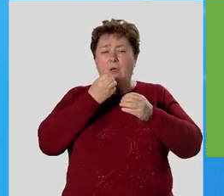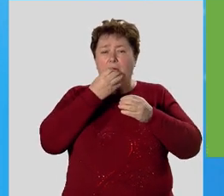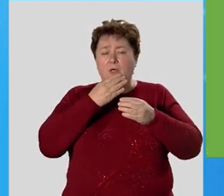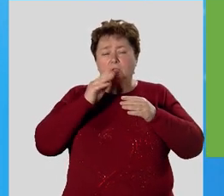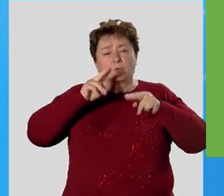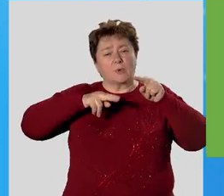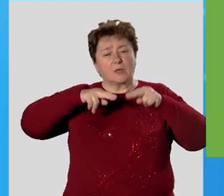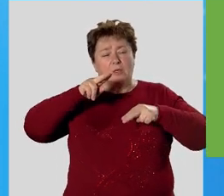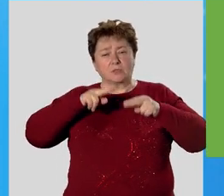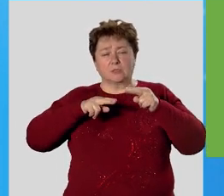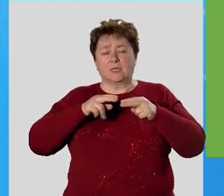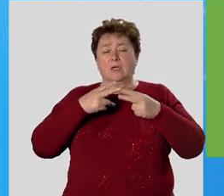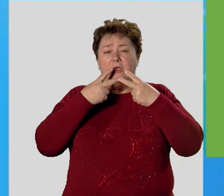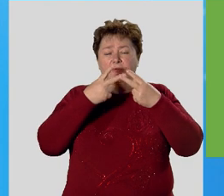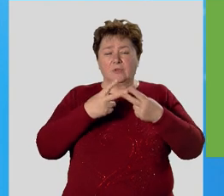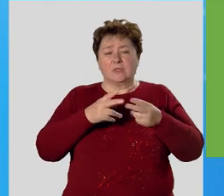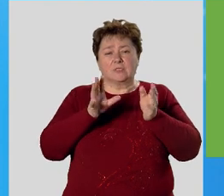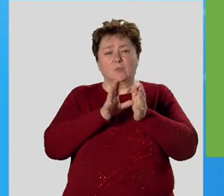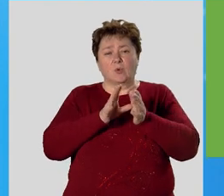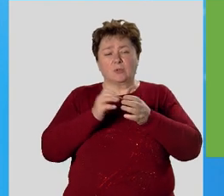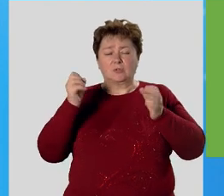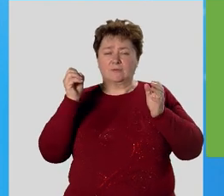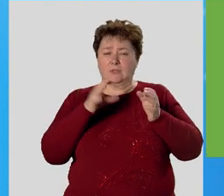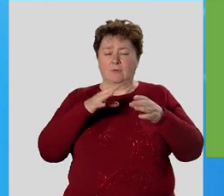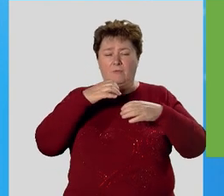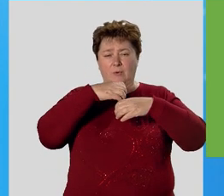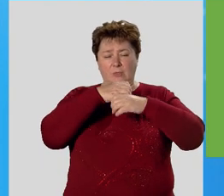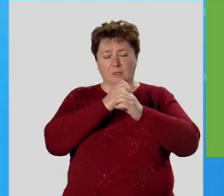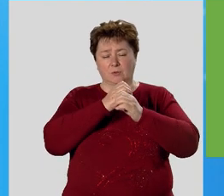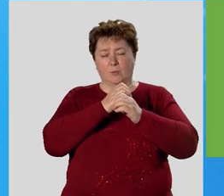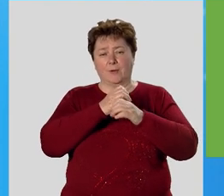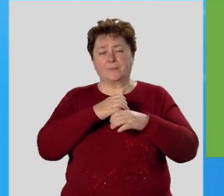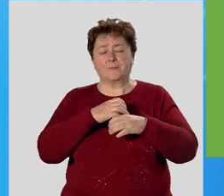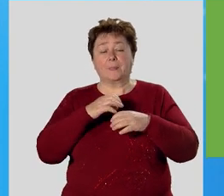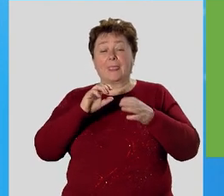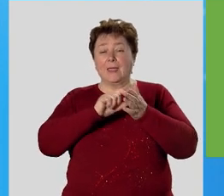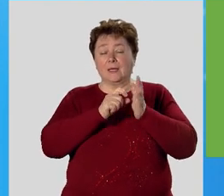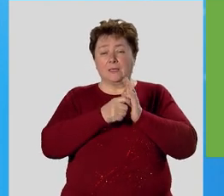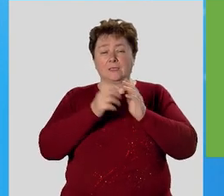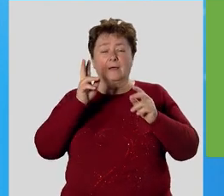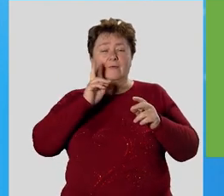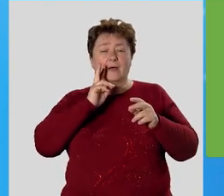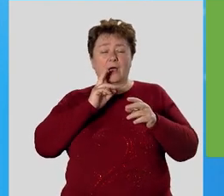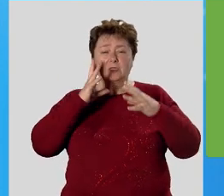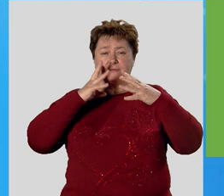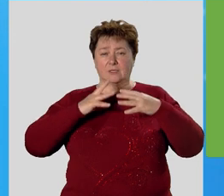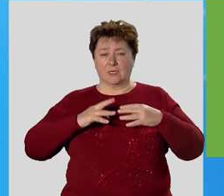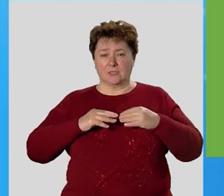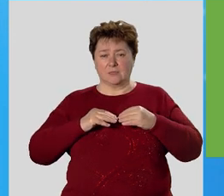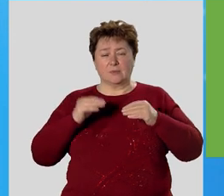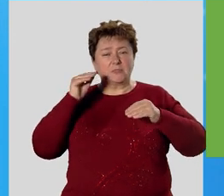хорошо окрашиваются и видны с помощью светового микроскопа. Клетки каждого